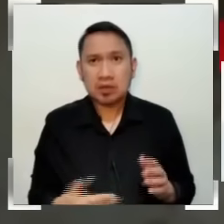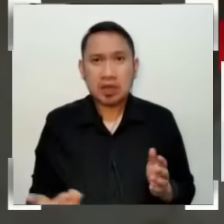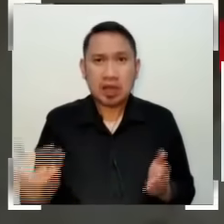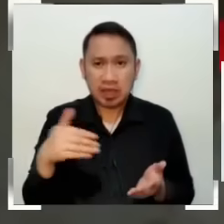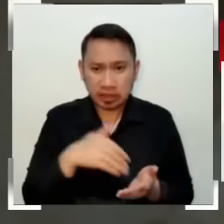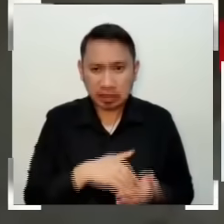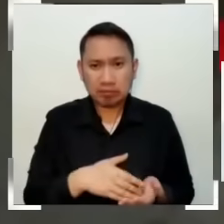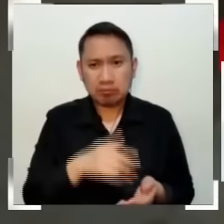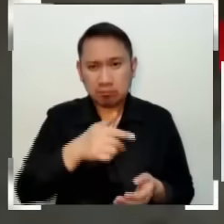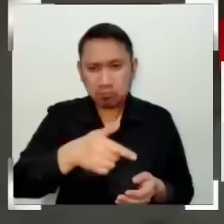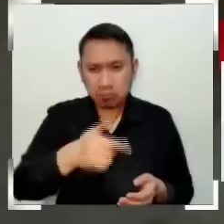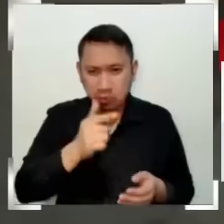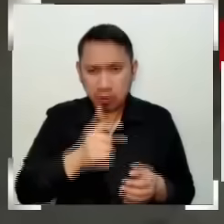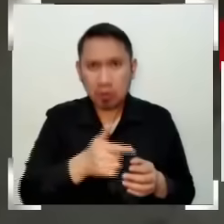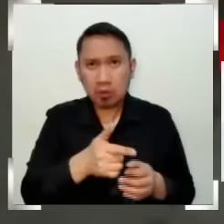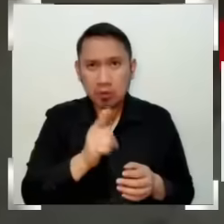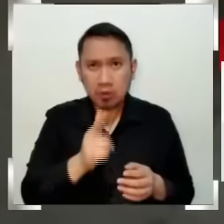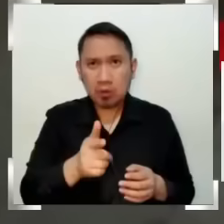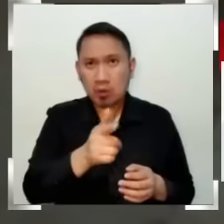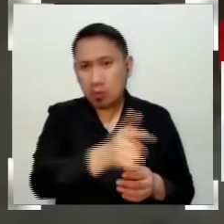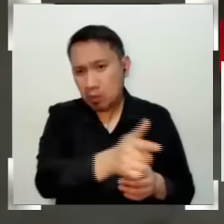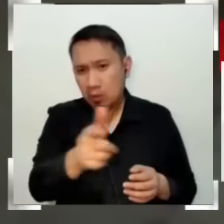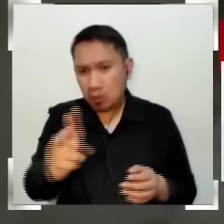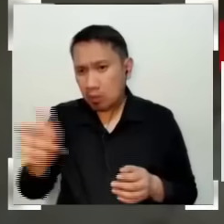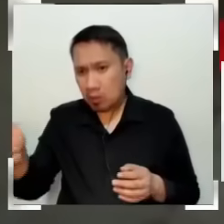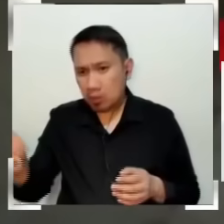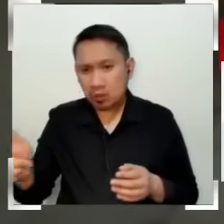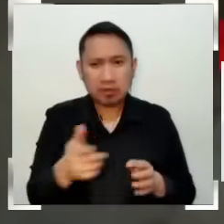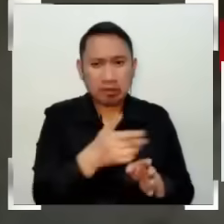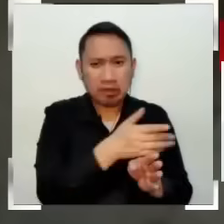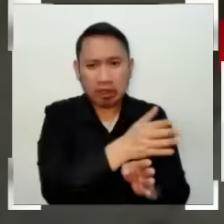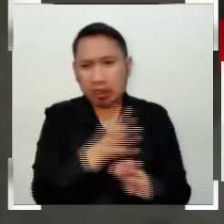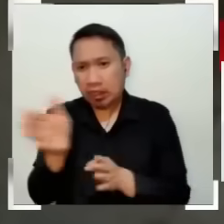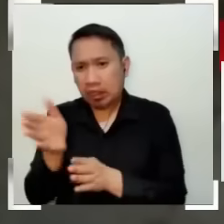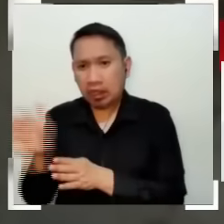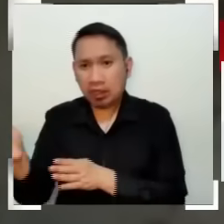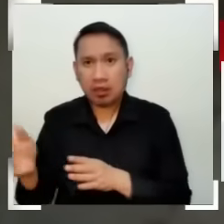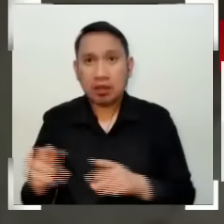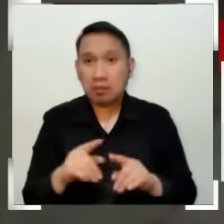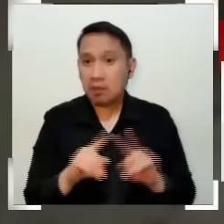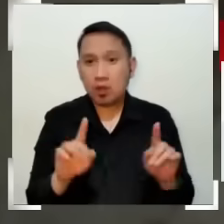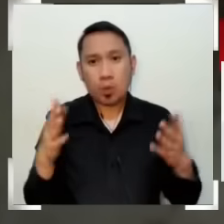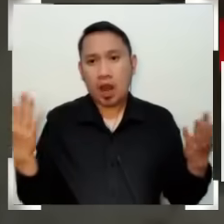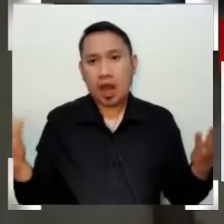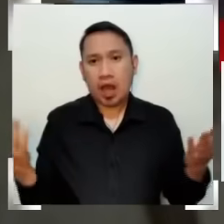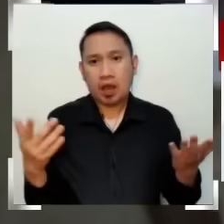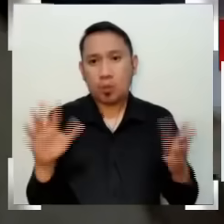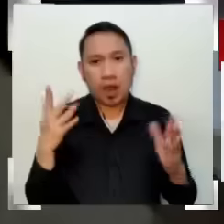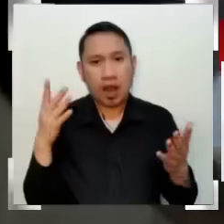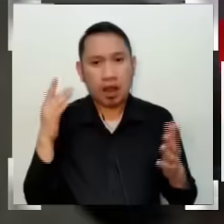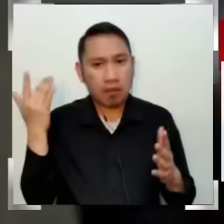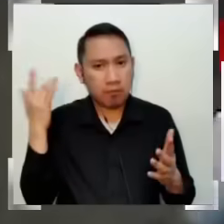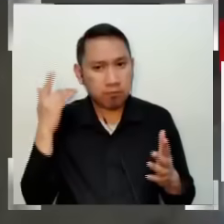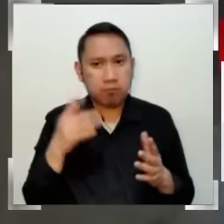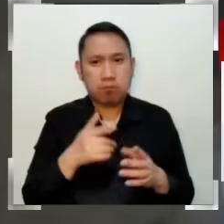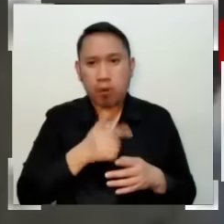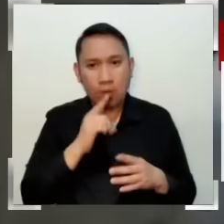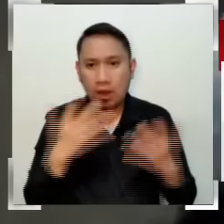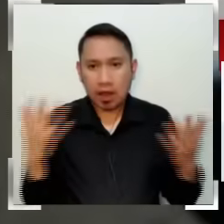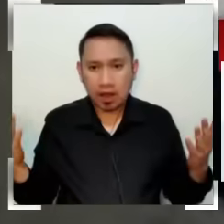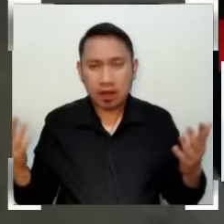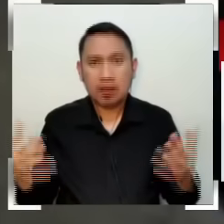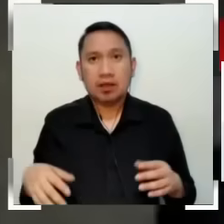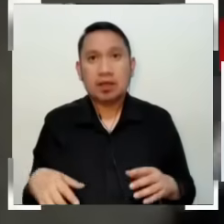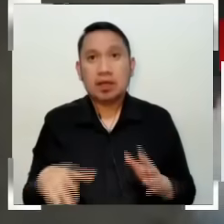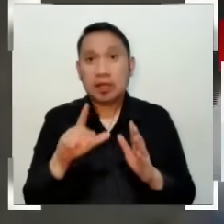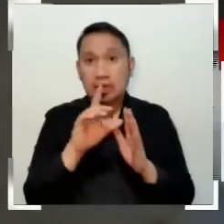kung saan-saan niya itinutok ang baril. Pero tila wala ng bala kaya hindi pumutok. Maya-maya, pinagahampas niya ang isang bagay